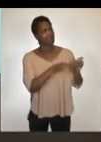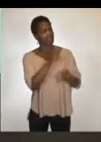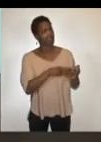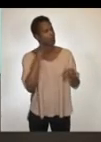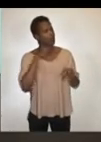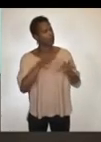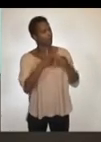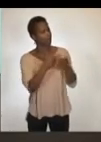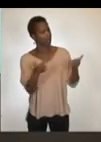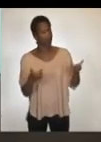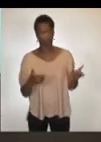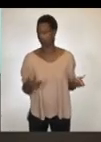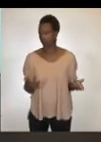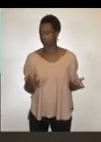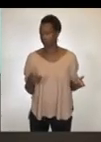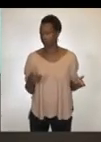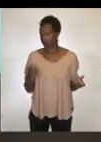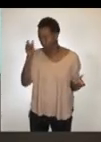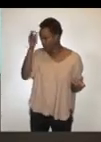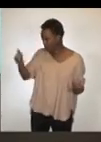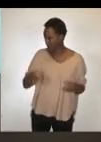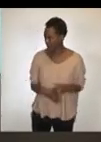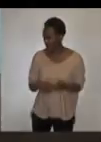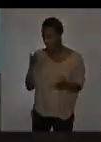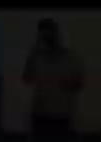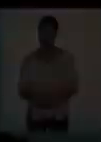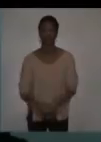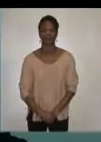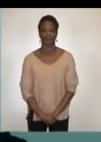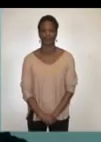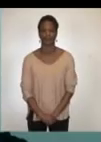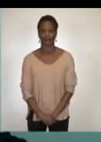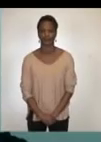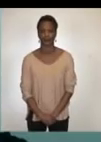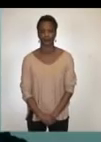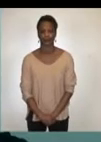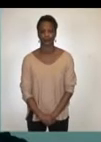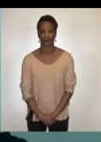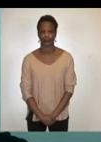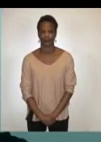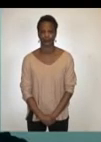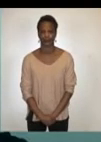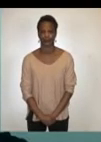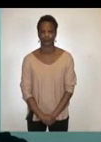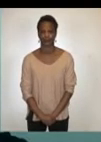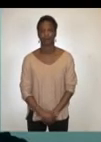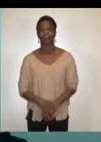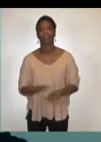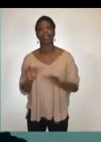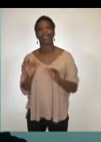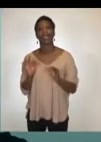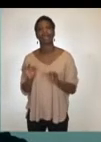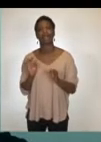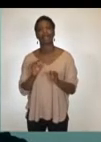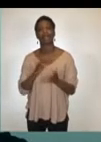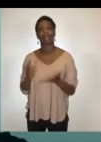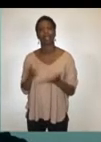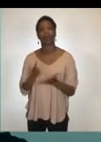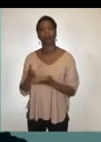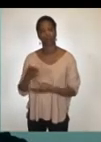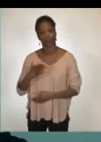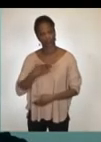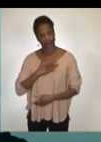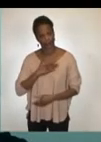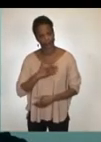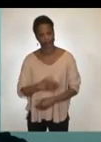et ne pas se donner les moyens de le doter en personnel. Par rapport à notre projet, l'année dernière, on